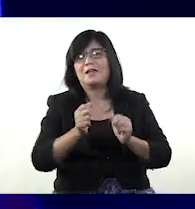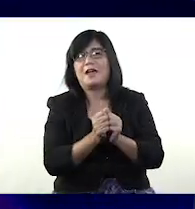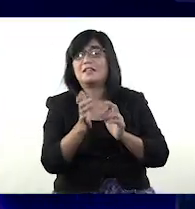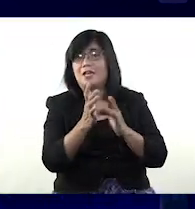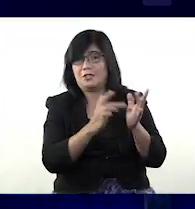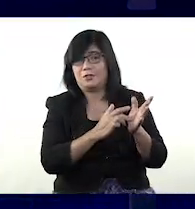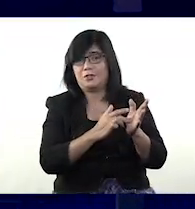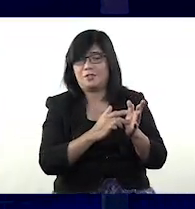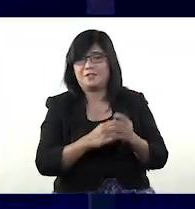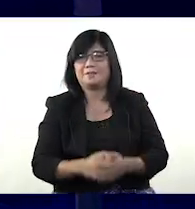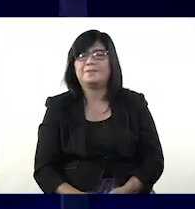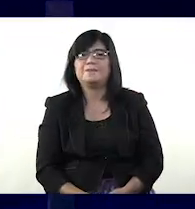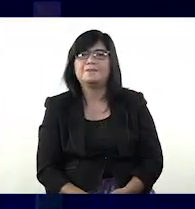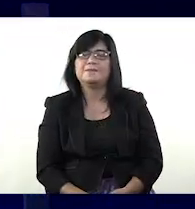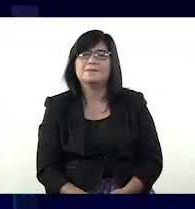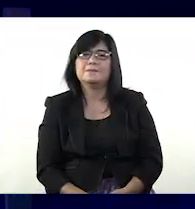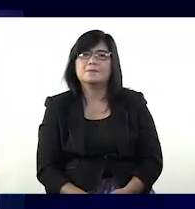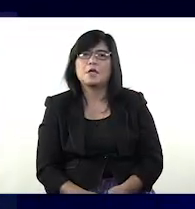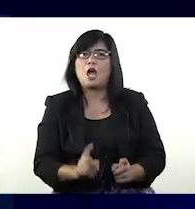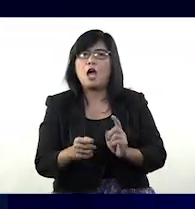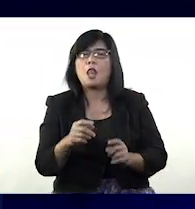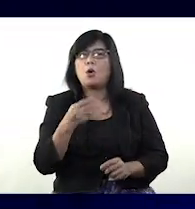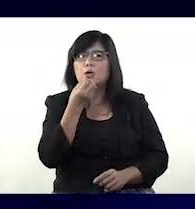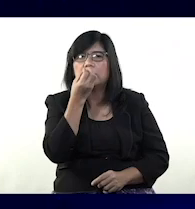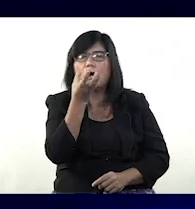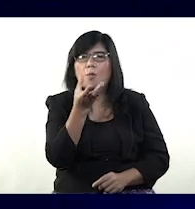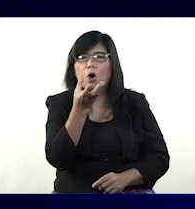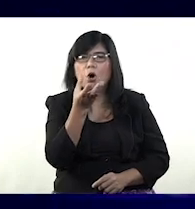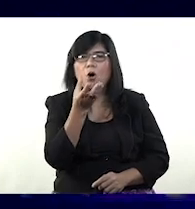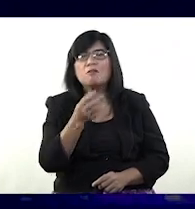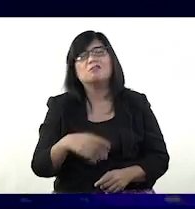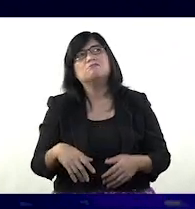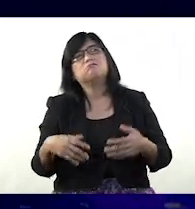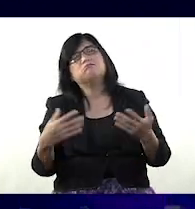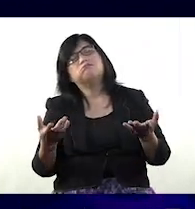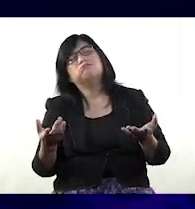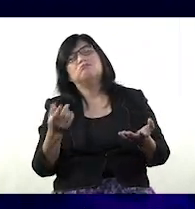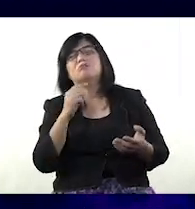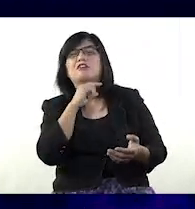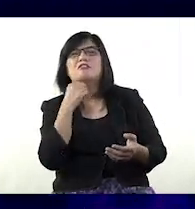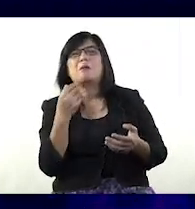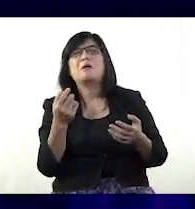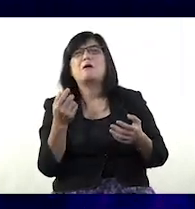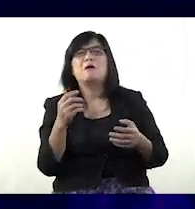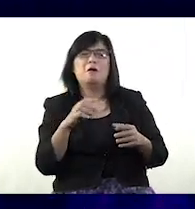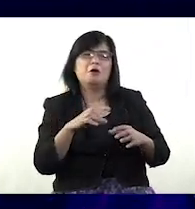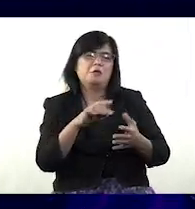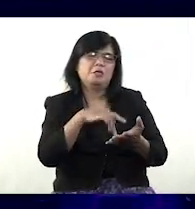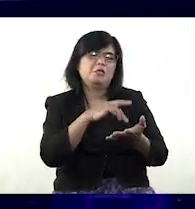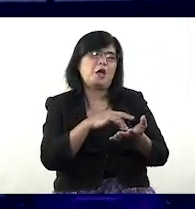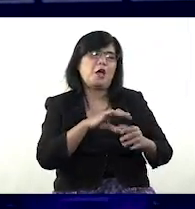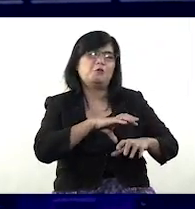Hai Jadi kalau sudah bilang Hai Yang tapi mencetak meninggal di tengah dunia akan kita